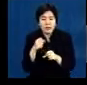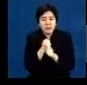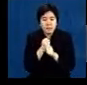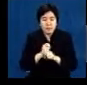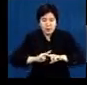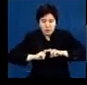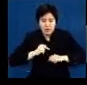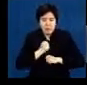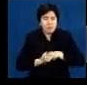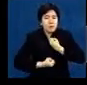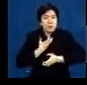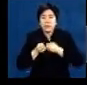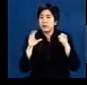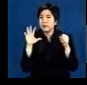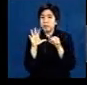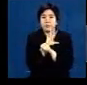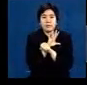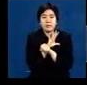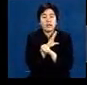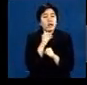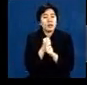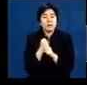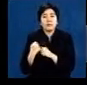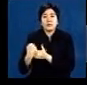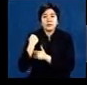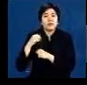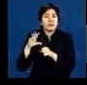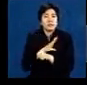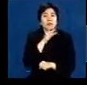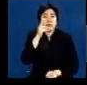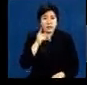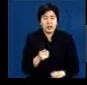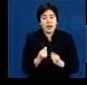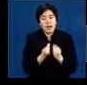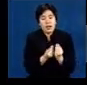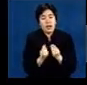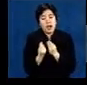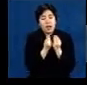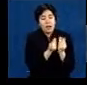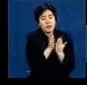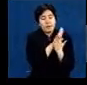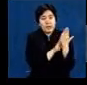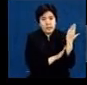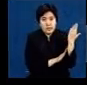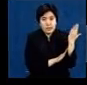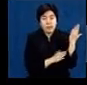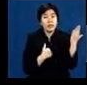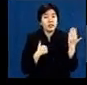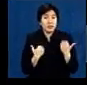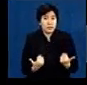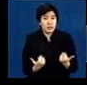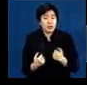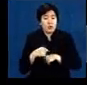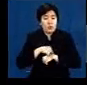นอย่างเต็มที่อย่างเต็มกำลังสุดความสามารถแล้วเพื่อประเทศชาติและขอใช้เวลา